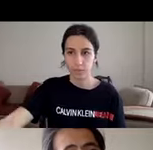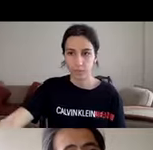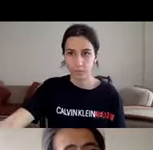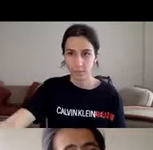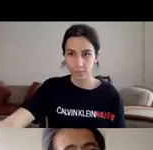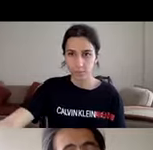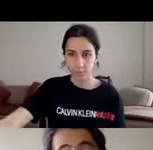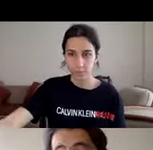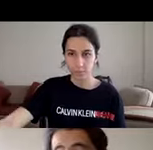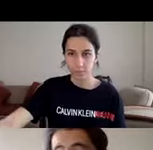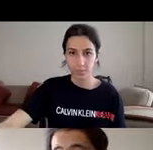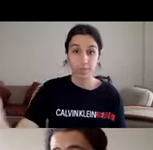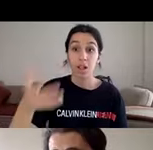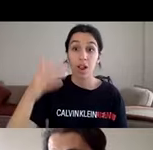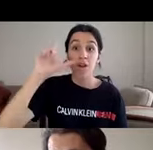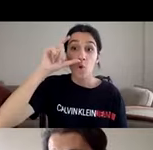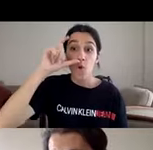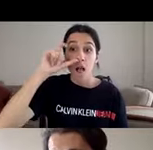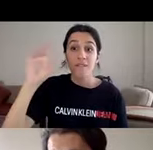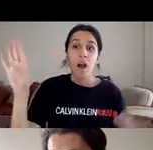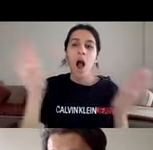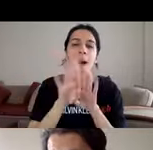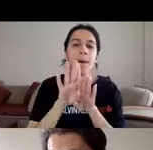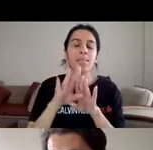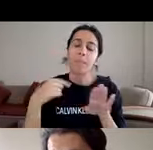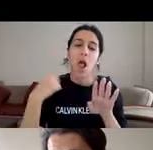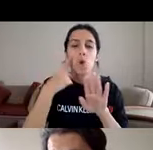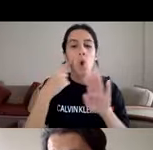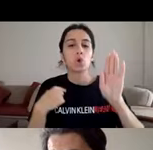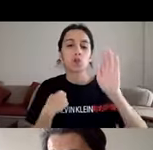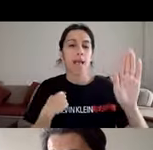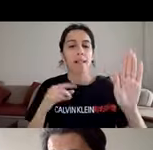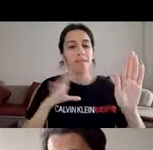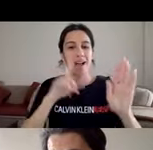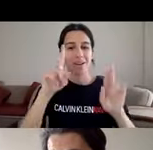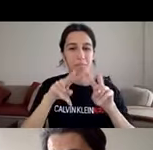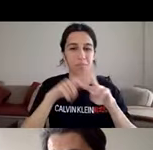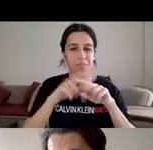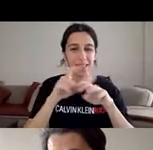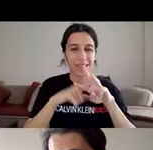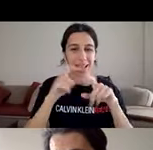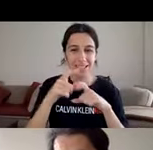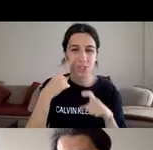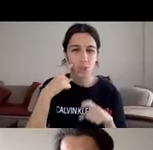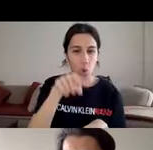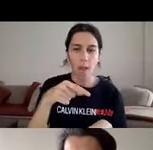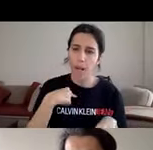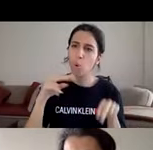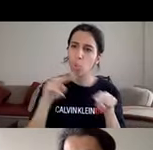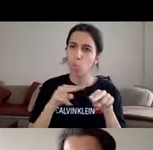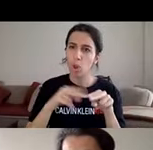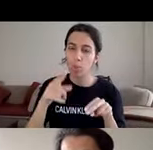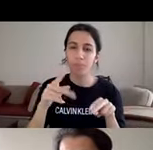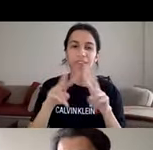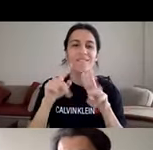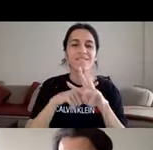mesela fotoğrafları kapatarak bana göster. Bu da önemli bir uzantı. Chrome'da kullanıyorum ben. Web sitesindeki fotoğrafları